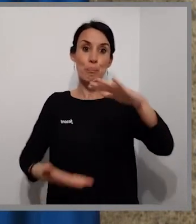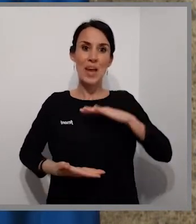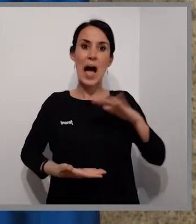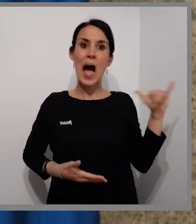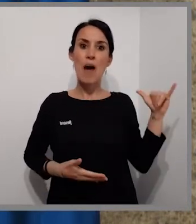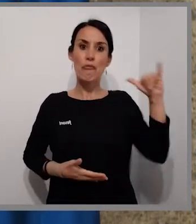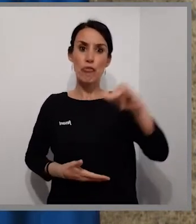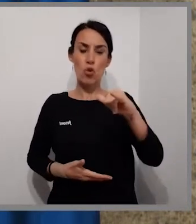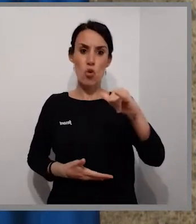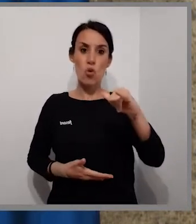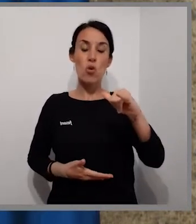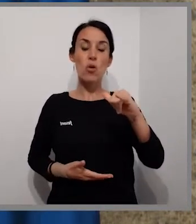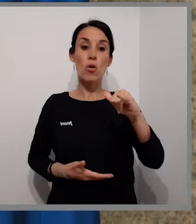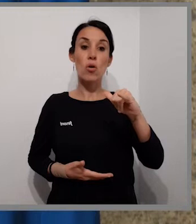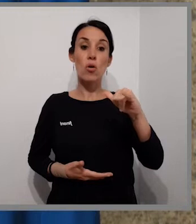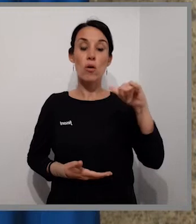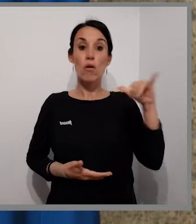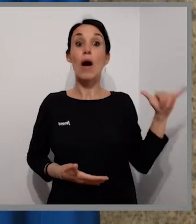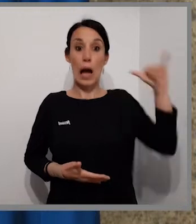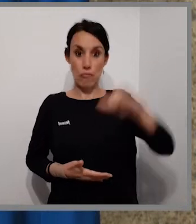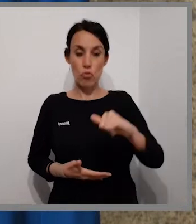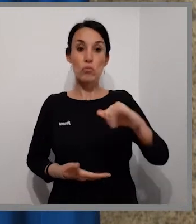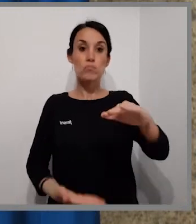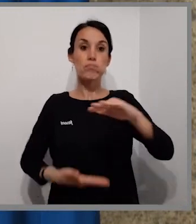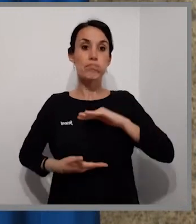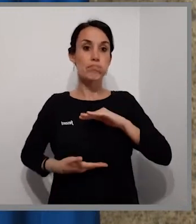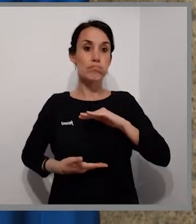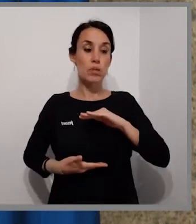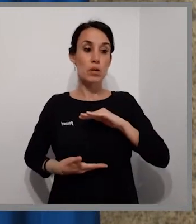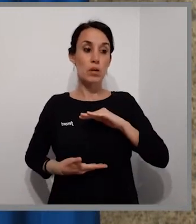l'arribada d'un avió, si tot va bé, que ens proporcionarà